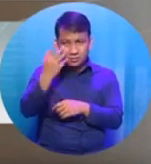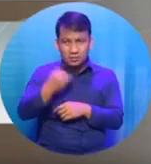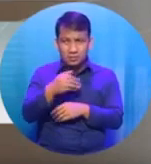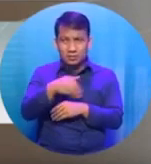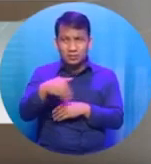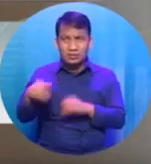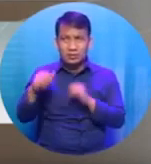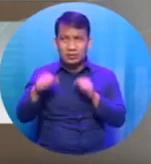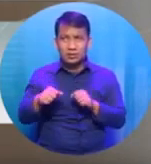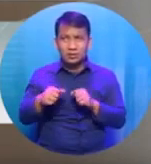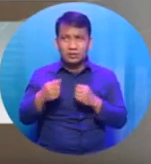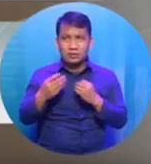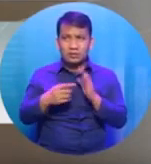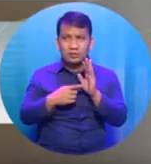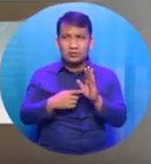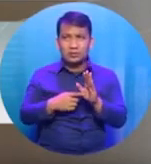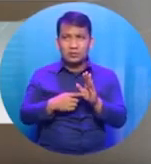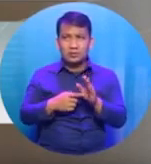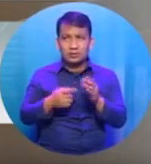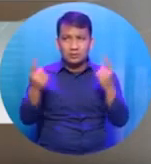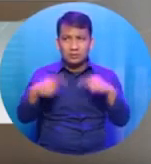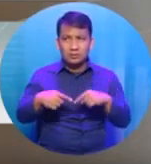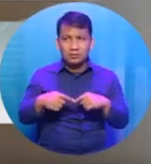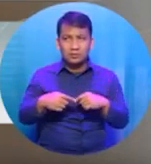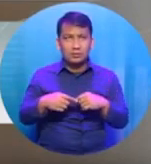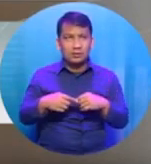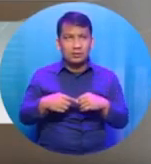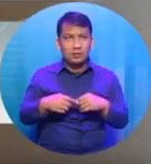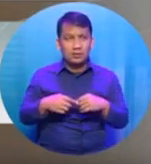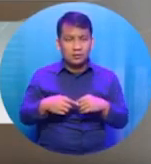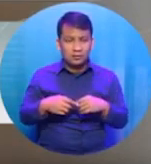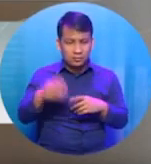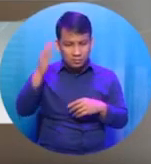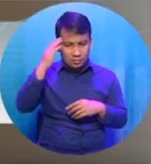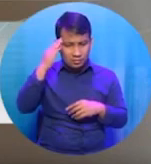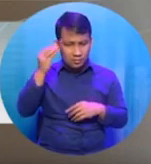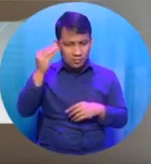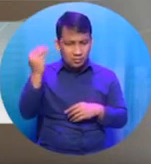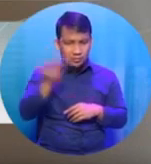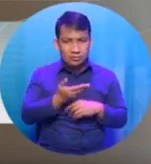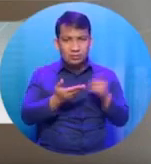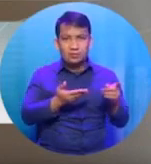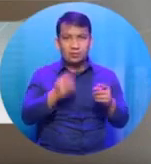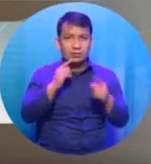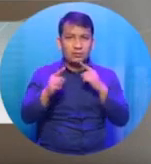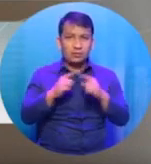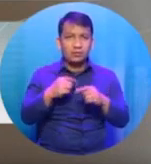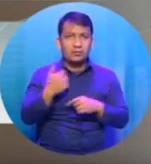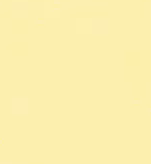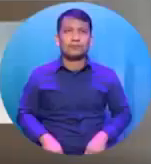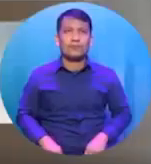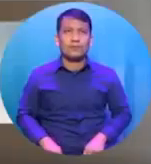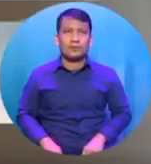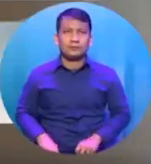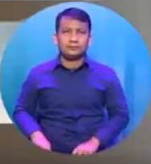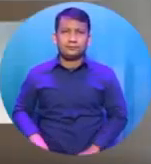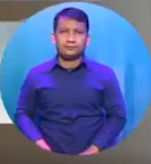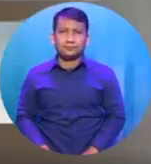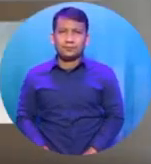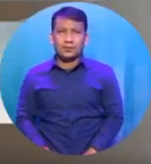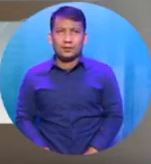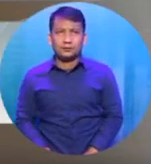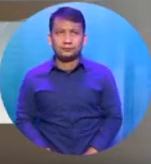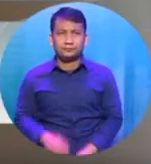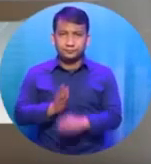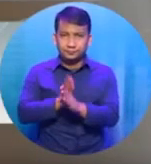makatulog sa gabi, pero marami na po sigurong pwedeng nangyari sa kanya. Lalo na kung nalaman ng amo nilang nag-uusap po kayo. So, ang gagawin